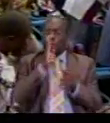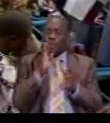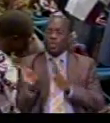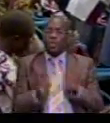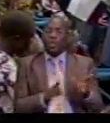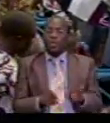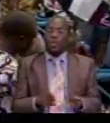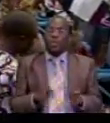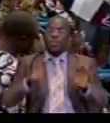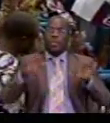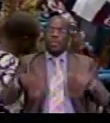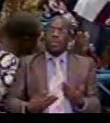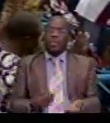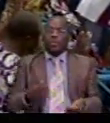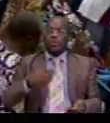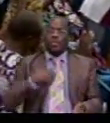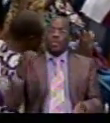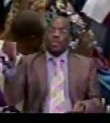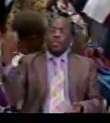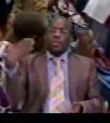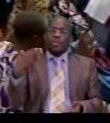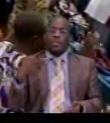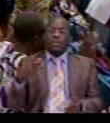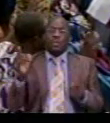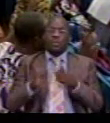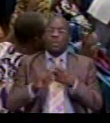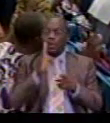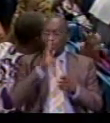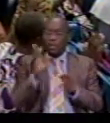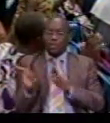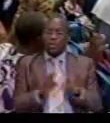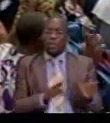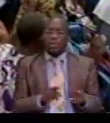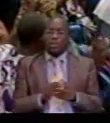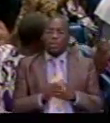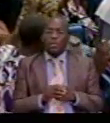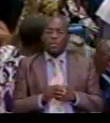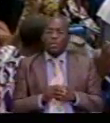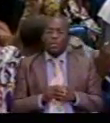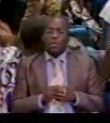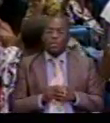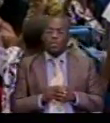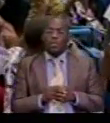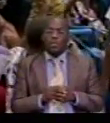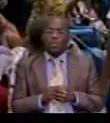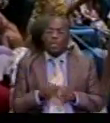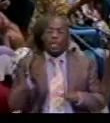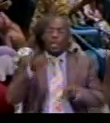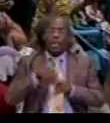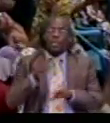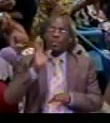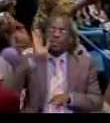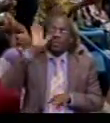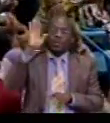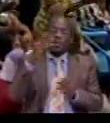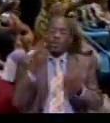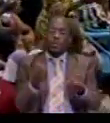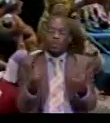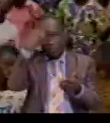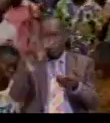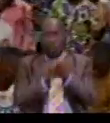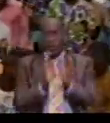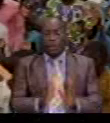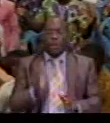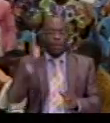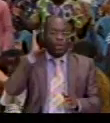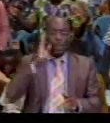Give me grace. D'être prêt. To be ready. À ton retour, at your coming, enlève-moi. Raptured me. Quel